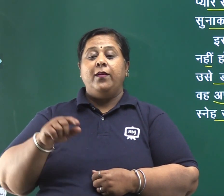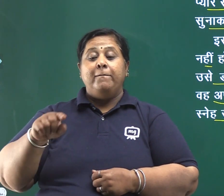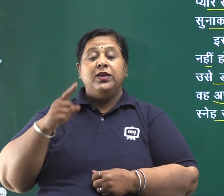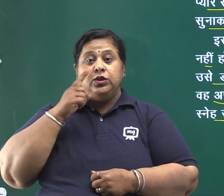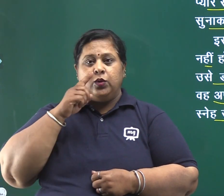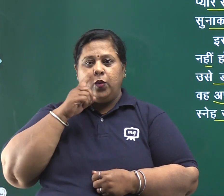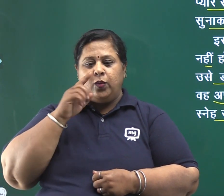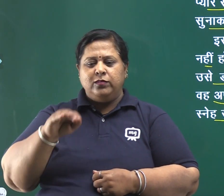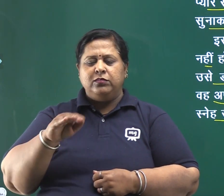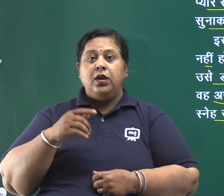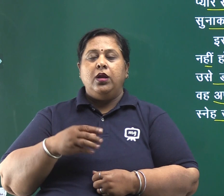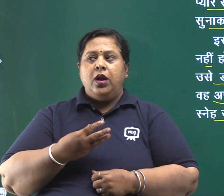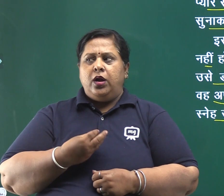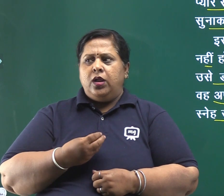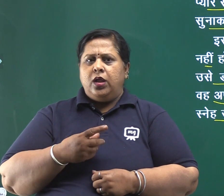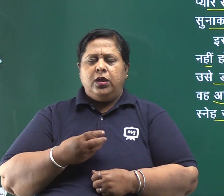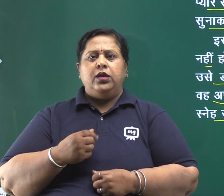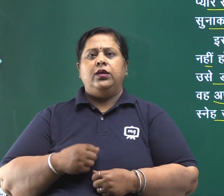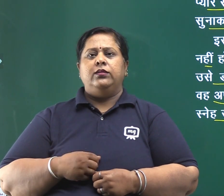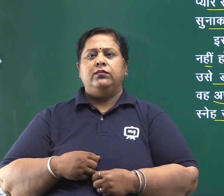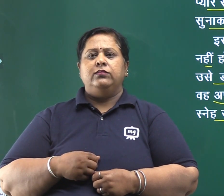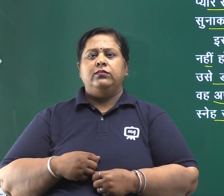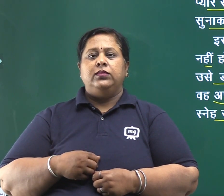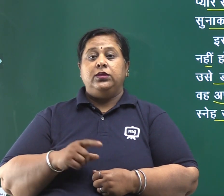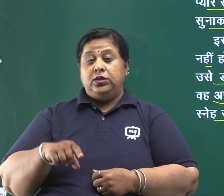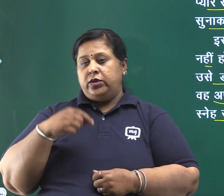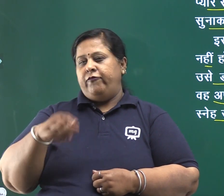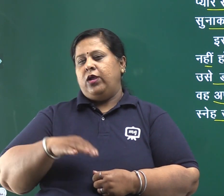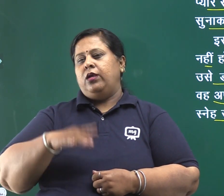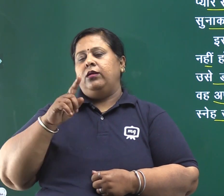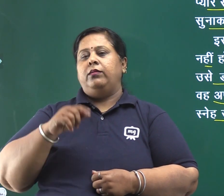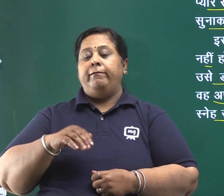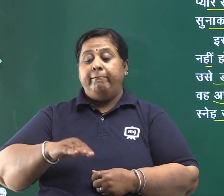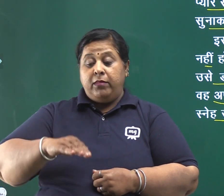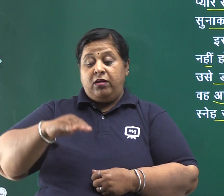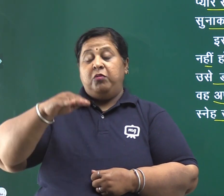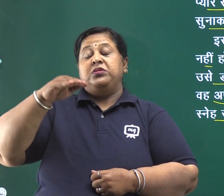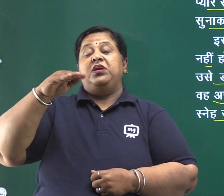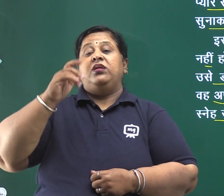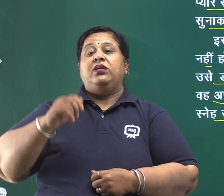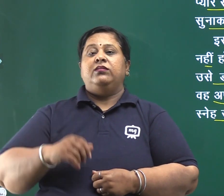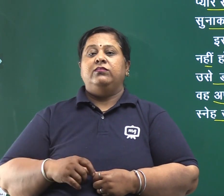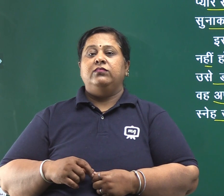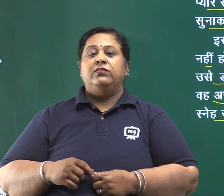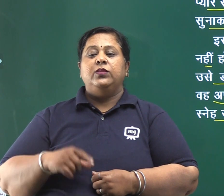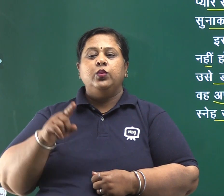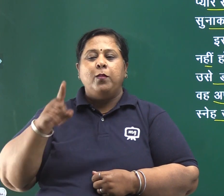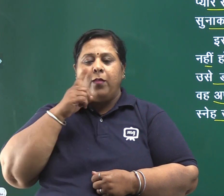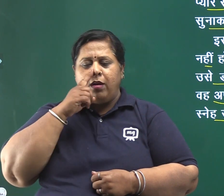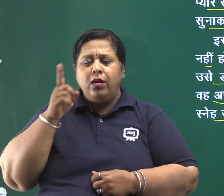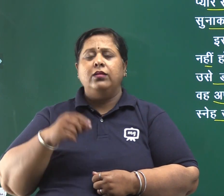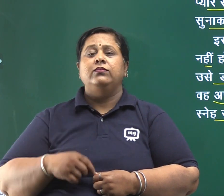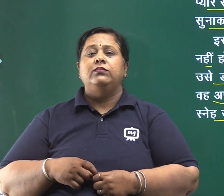बच्ची को यह डर है कि जब वह बड़ी हो जाएगी तो